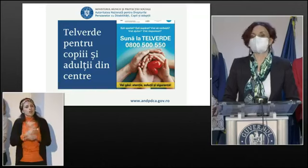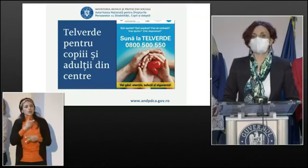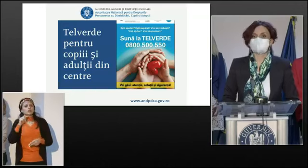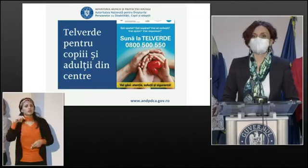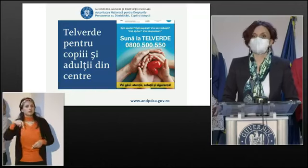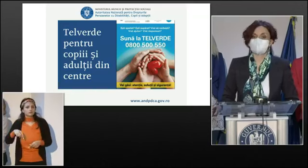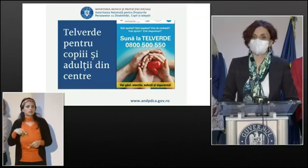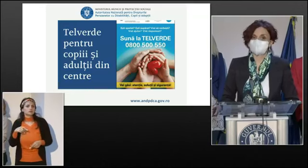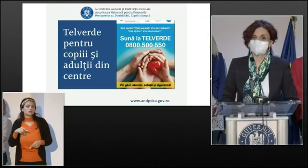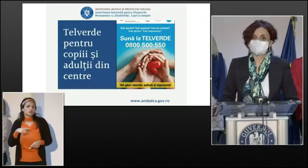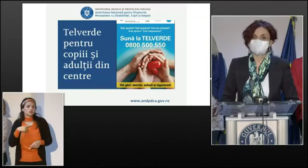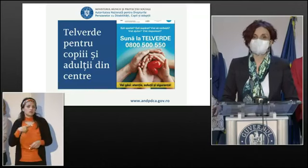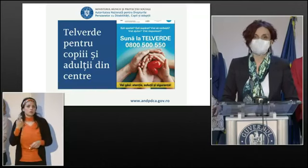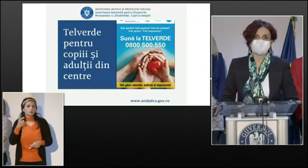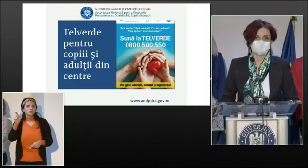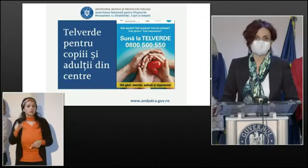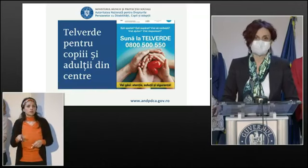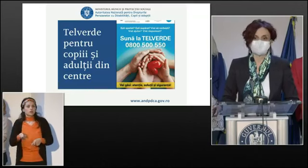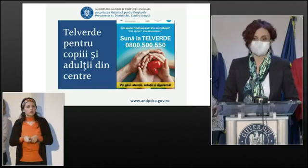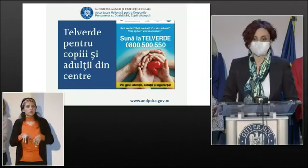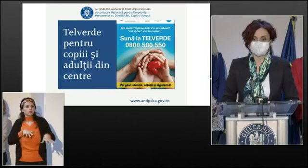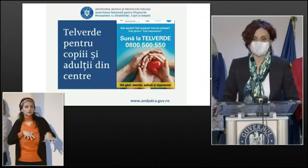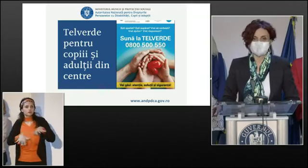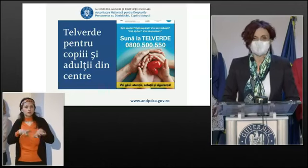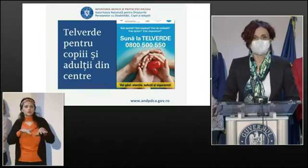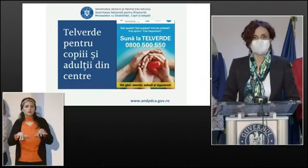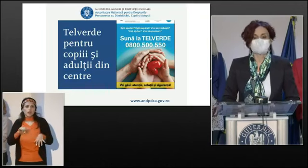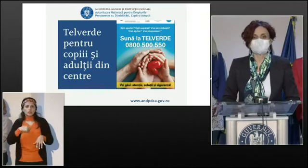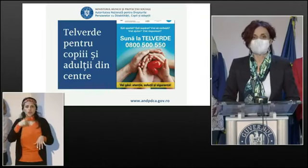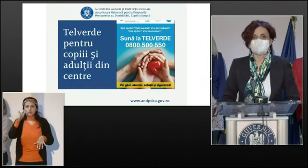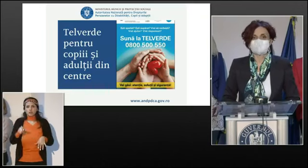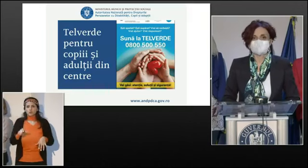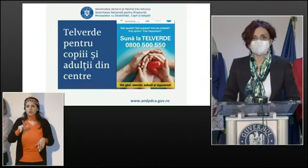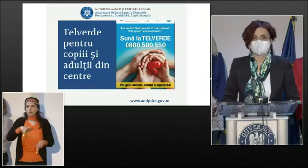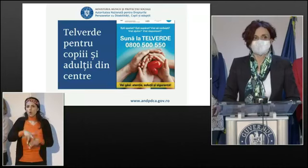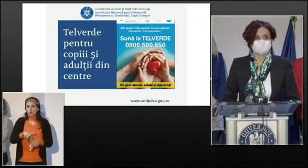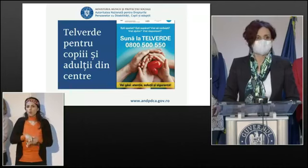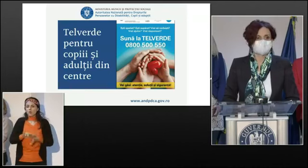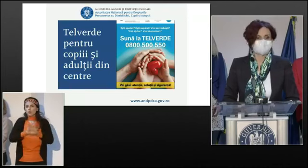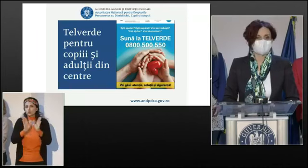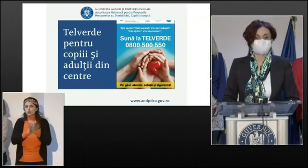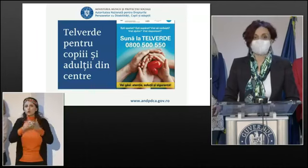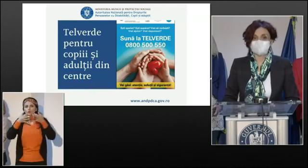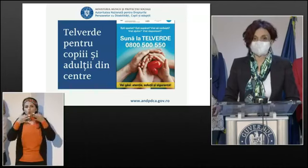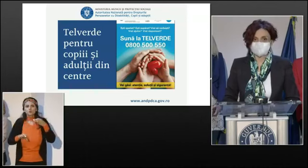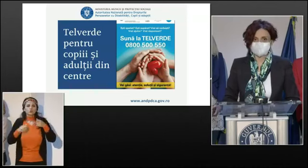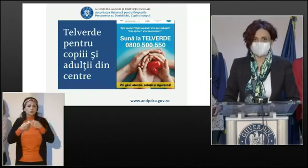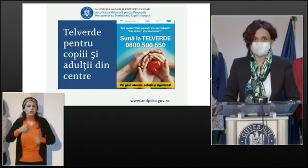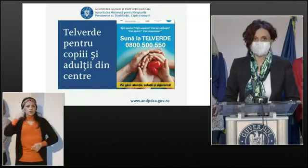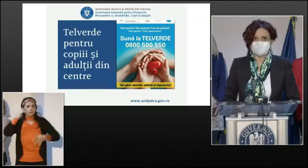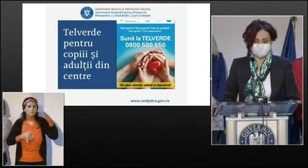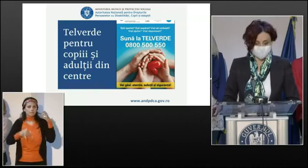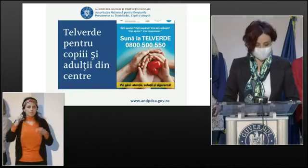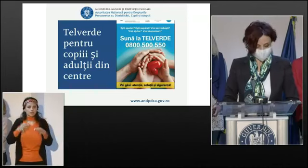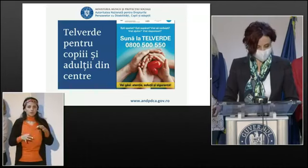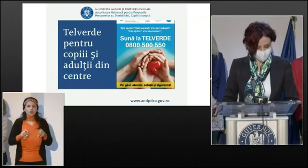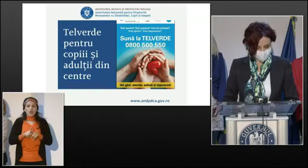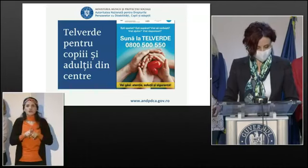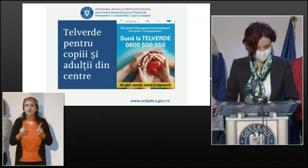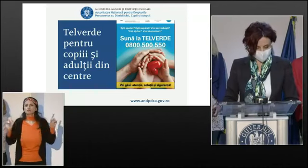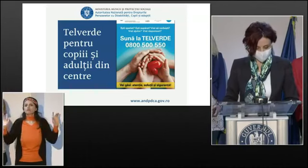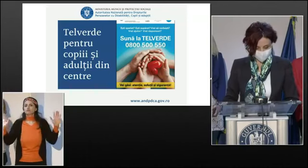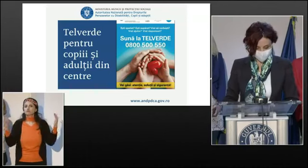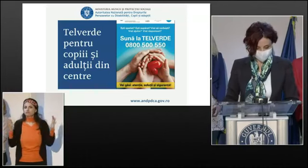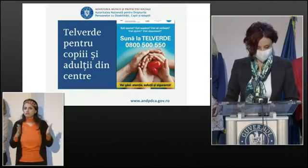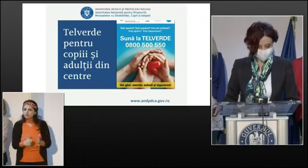persoana cu coordonarea tuturor acestor masuri in ceea ce privește eficientizarea procesului